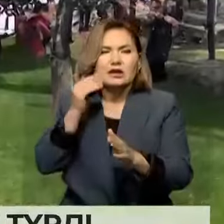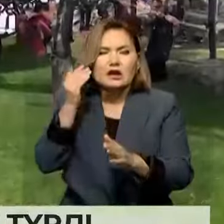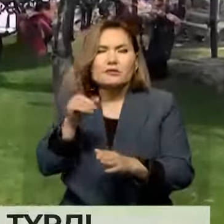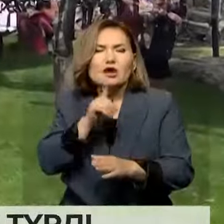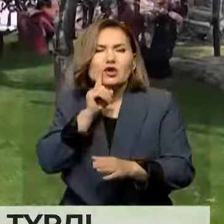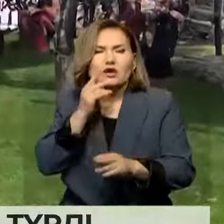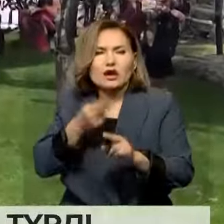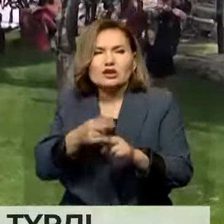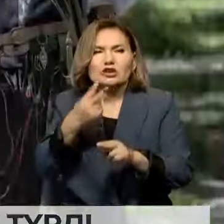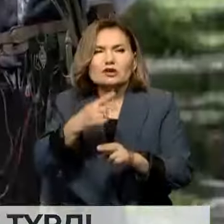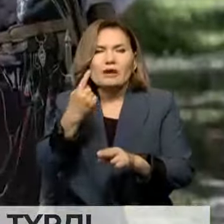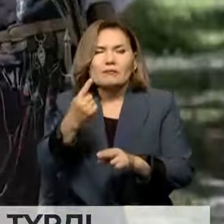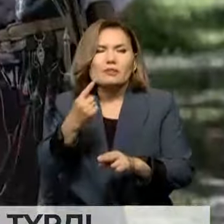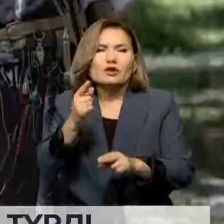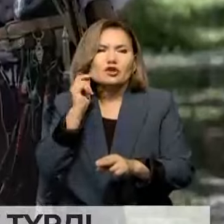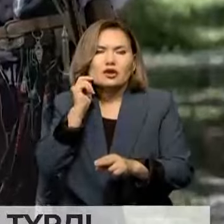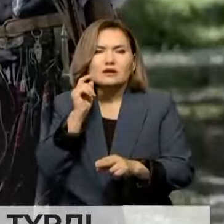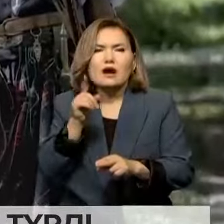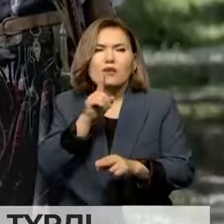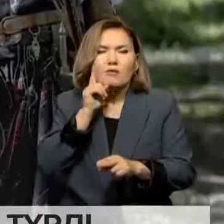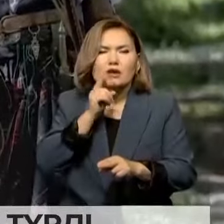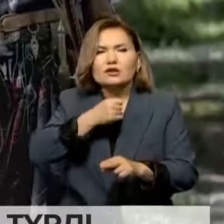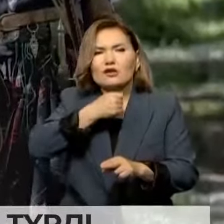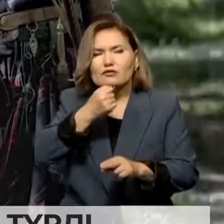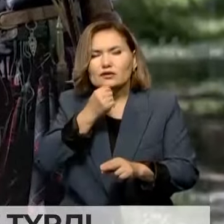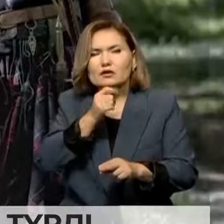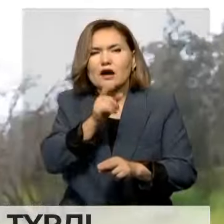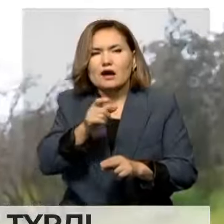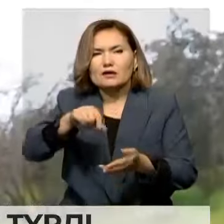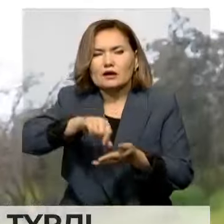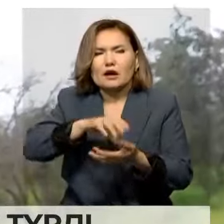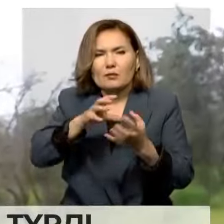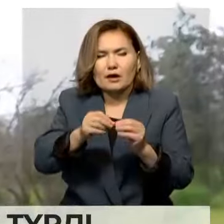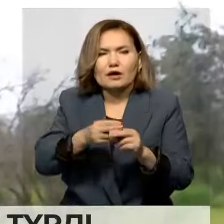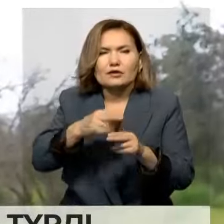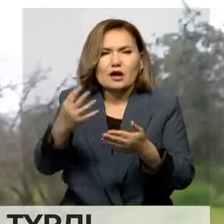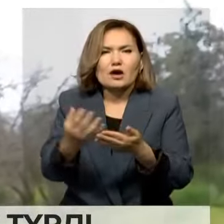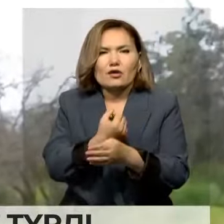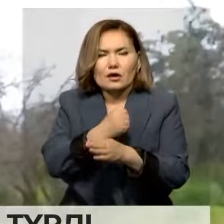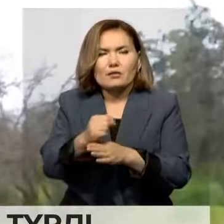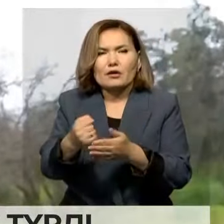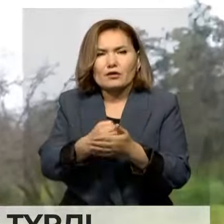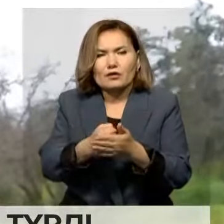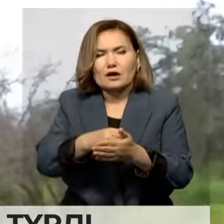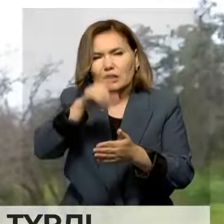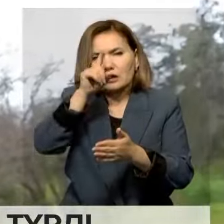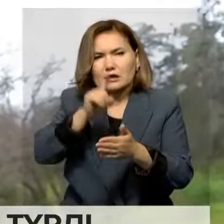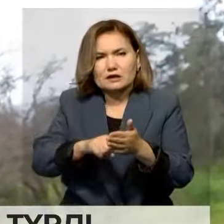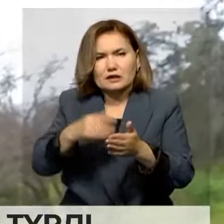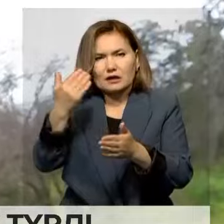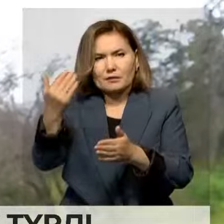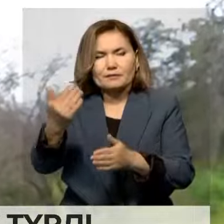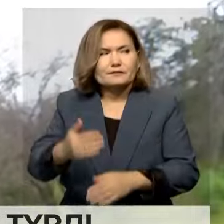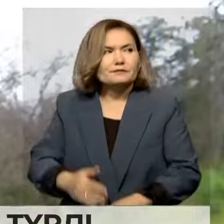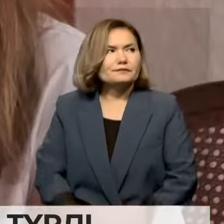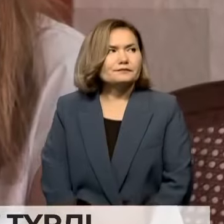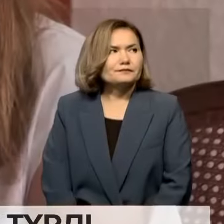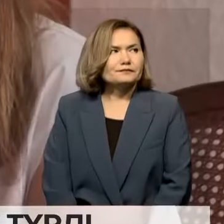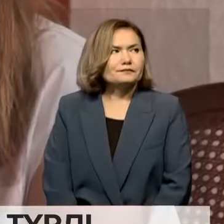жасы 21-де. Байрақты бәсекеде бірінші рет бақсына қалы жатсақ та, қан жығамыз бос қайтпайтынына сенімдімін дейді Мадридтегі